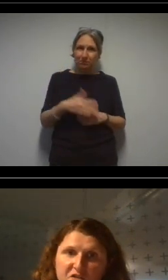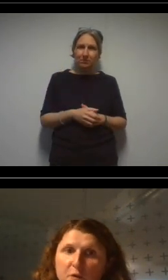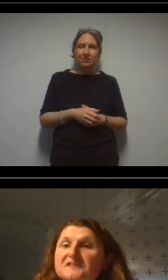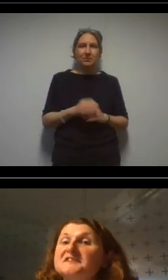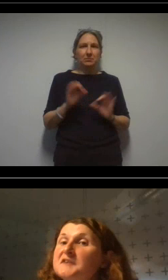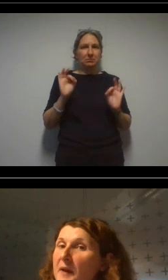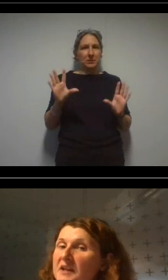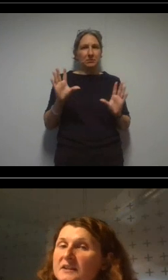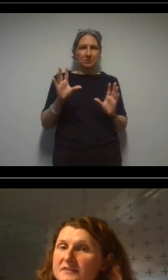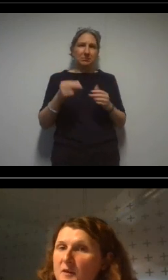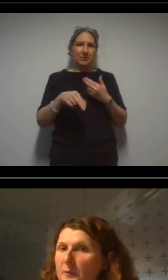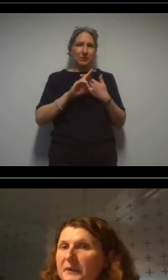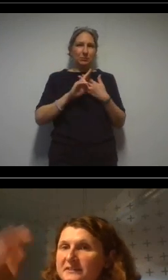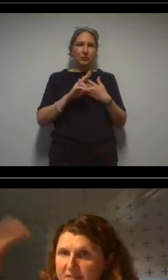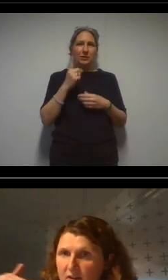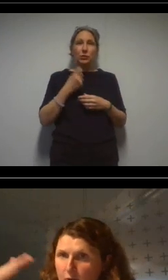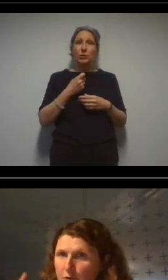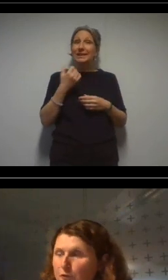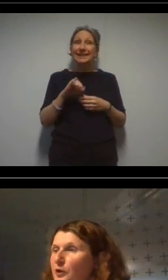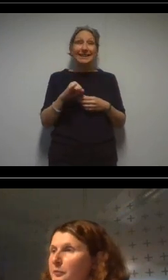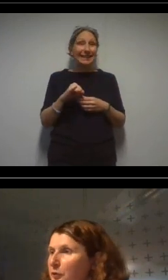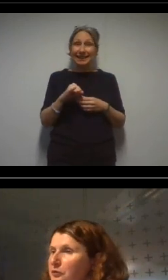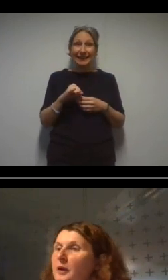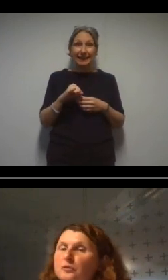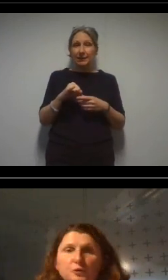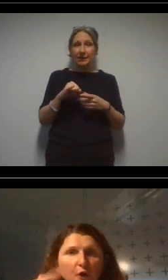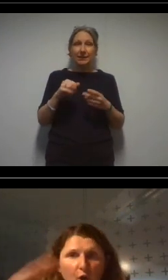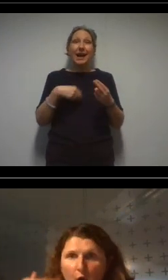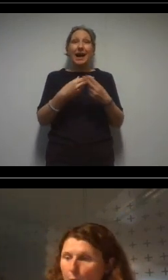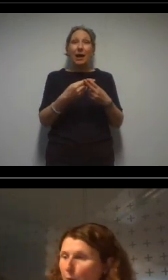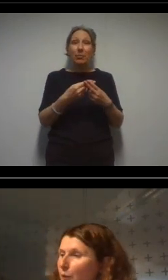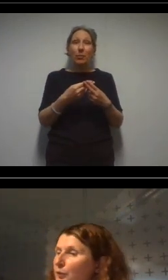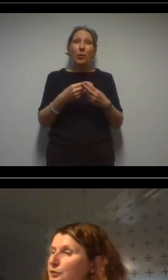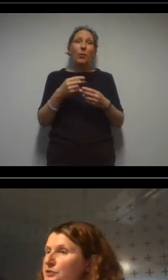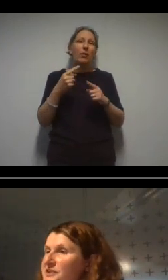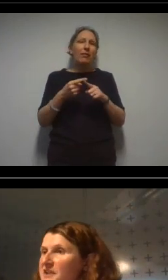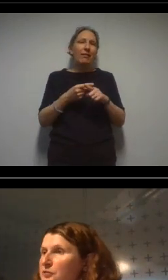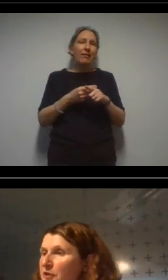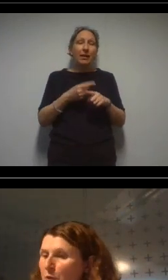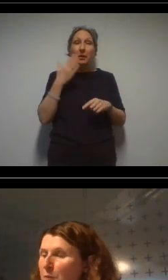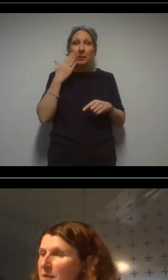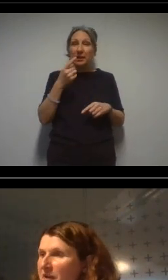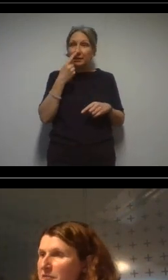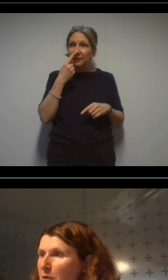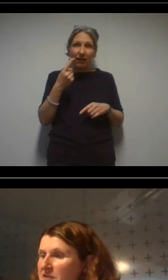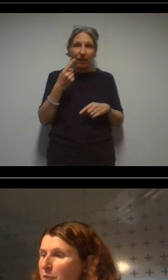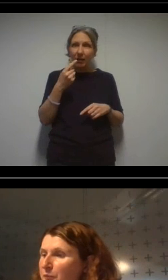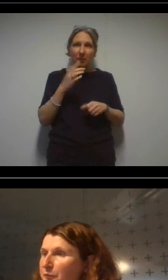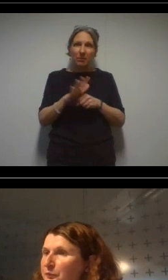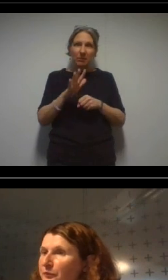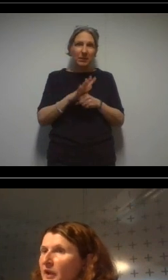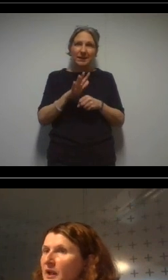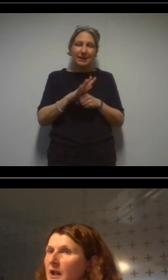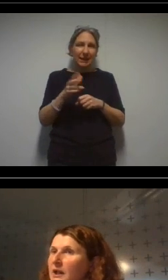à la question. Et si ce n'est pas le cas, n'hésitez pas à préciser. Hein. Quand on vous répond au fur et à mesure, vous nous dites s'il y a besoin de compléments